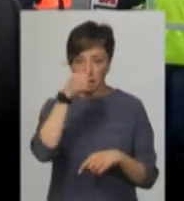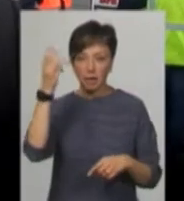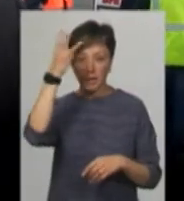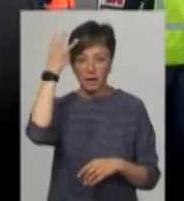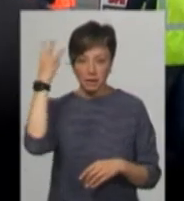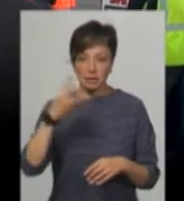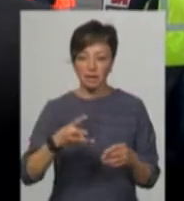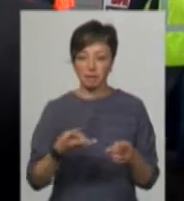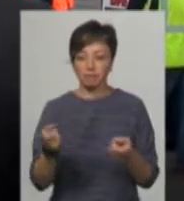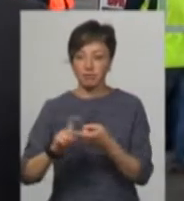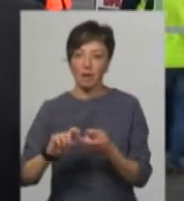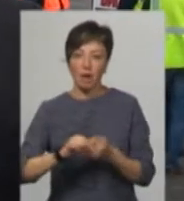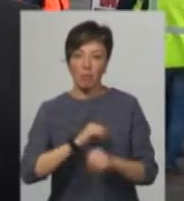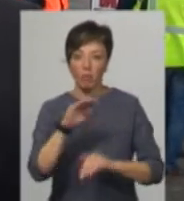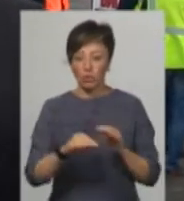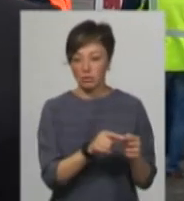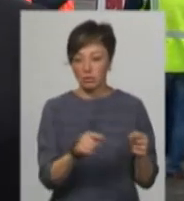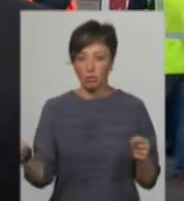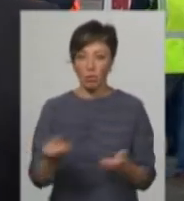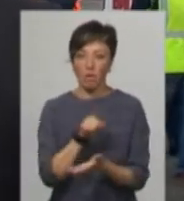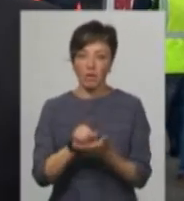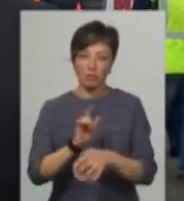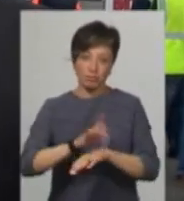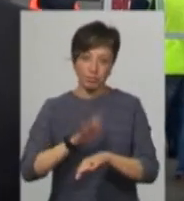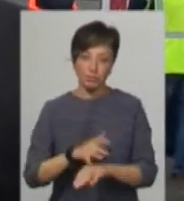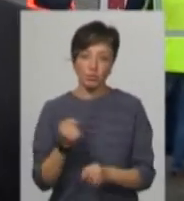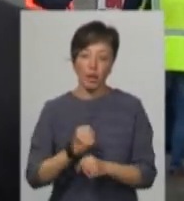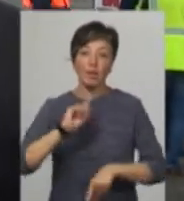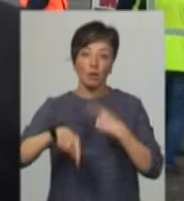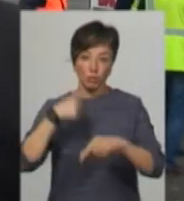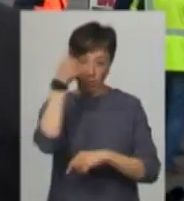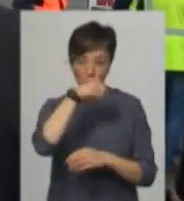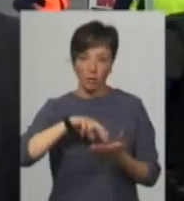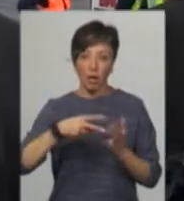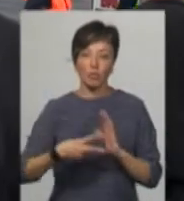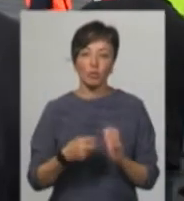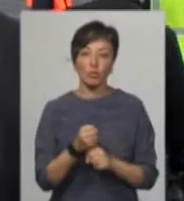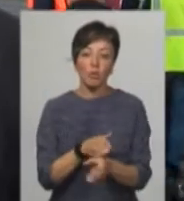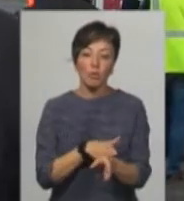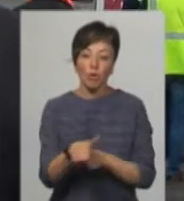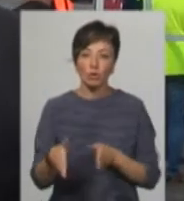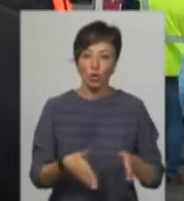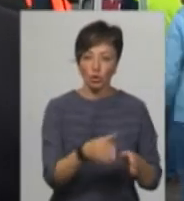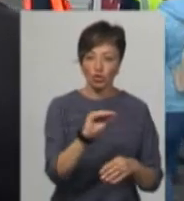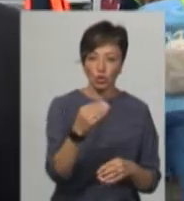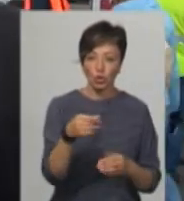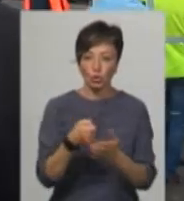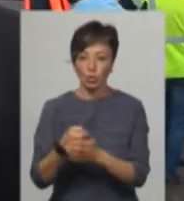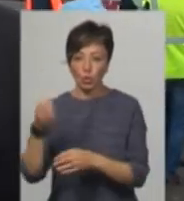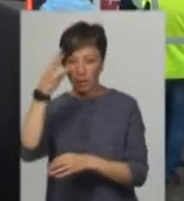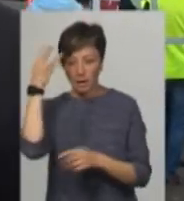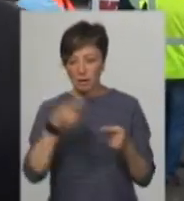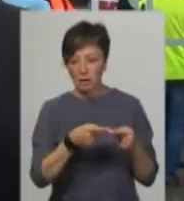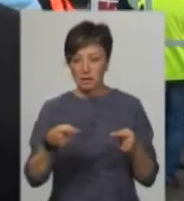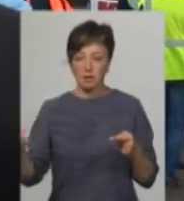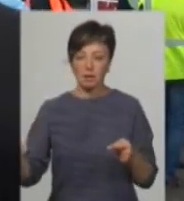Хмельницький, Кам'янець-Подільський. Вона повинна бути зроблена повністю. На наступний рік плануємо робити якраз повністю дорогу від Житомира до Хмельницького,